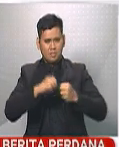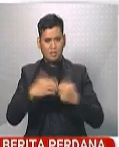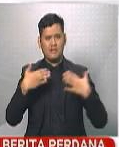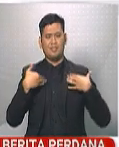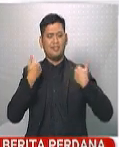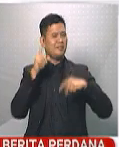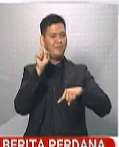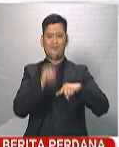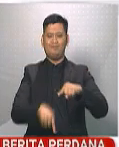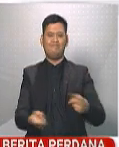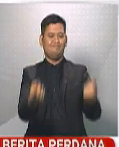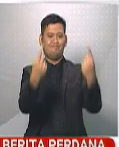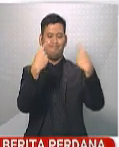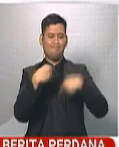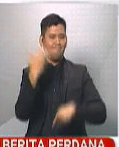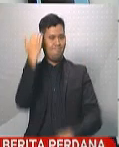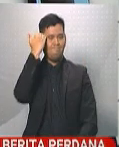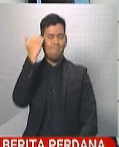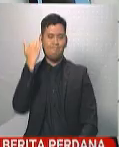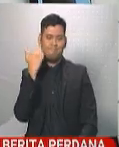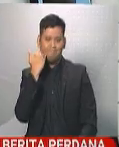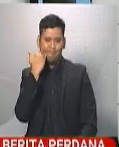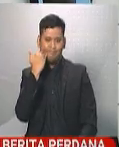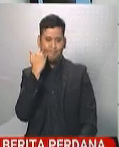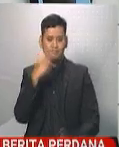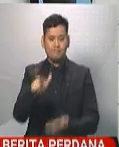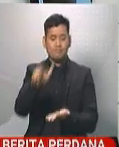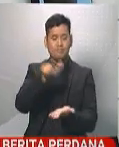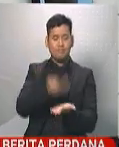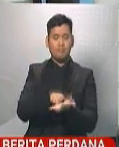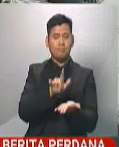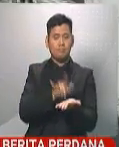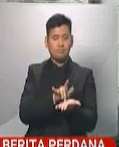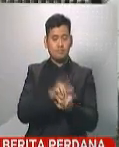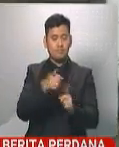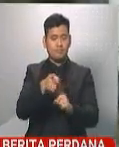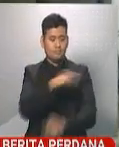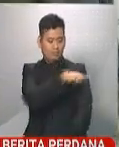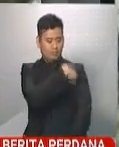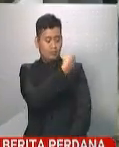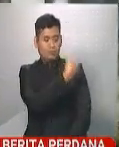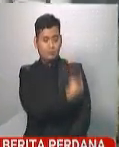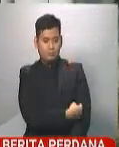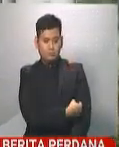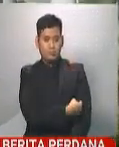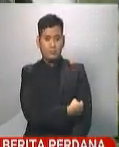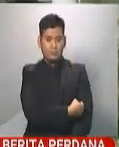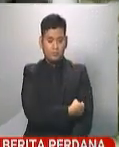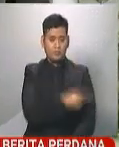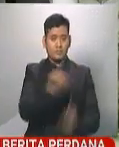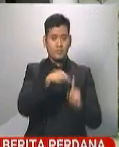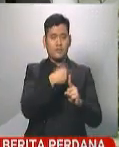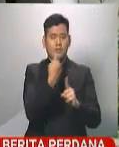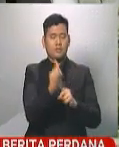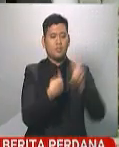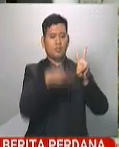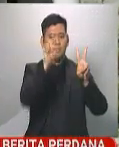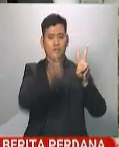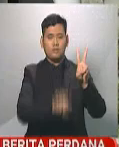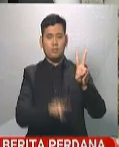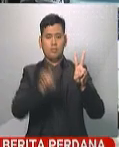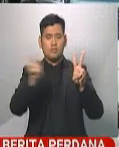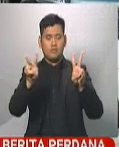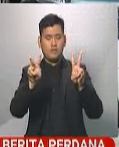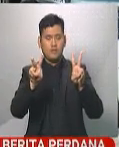hadir ke mahkamah. Satu laporan perubatan dikeluarkan sebuah hospital swasta bertarikh 2 Februari yang menyatakan